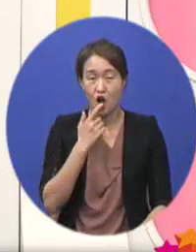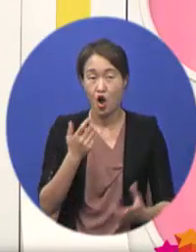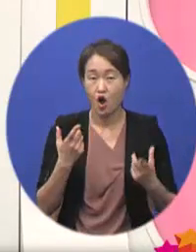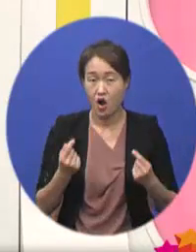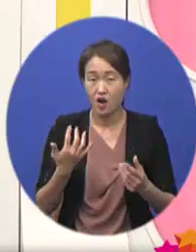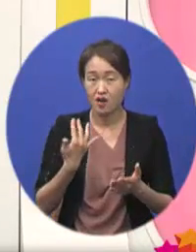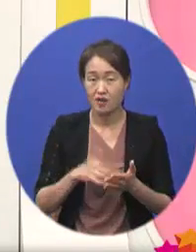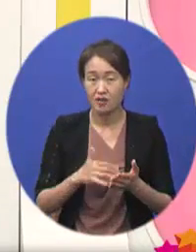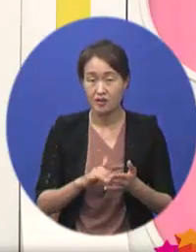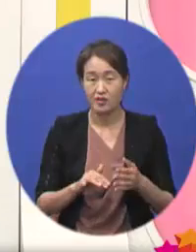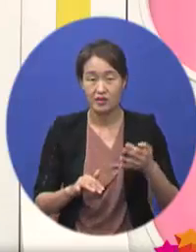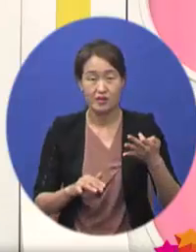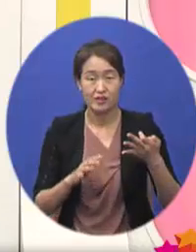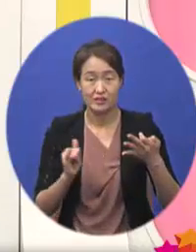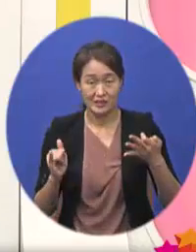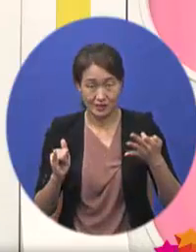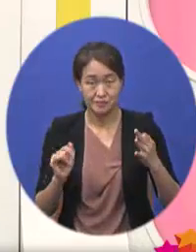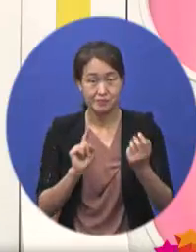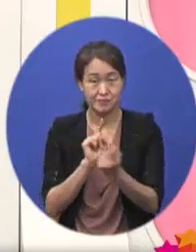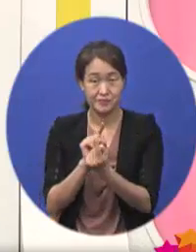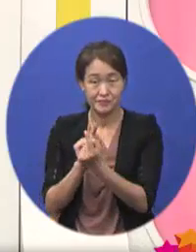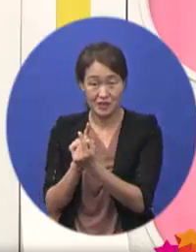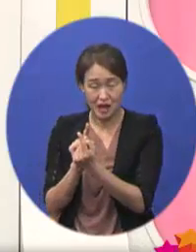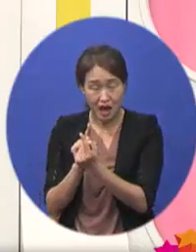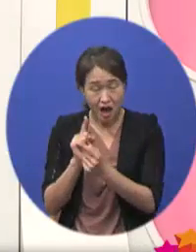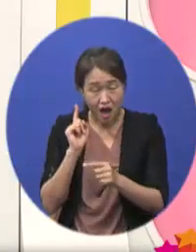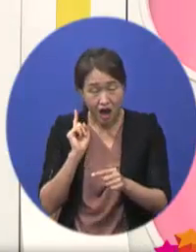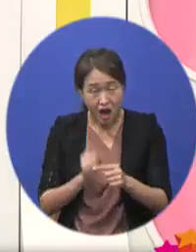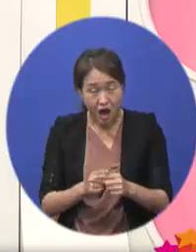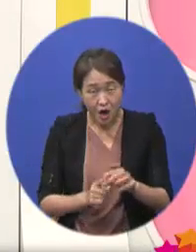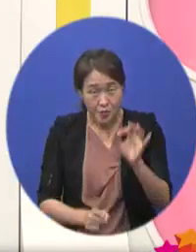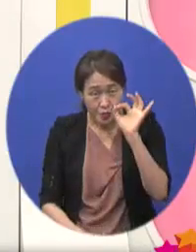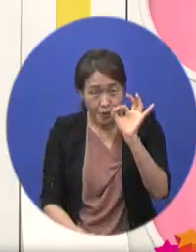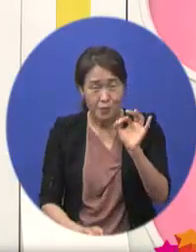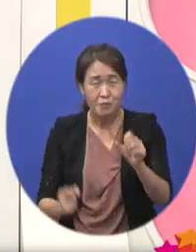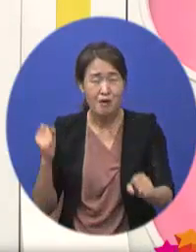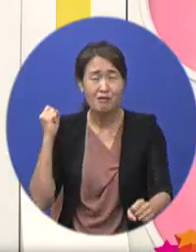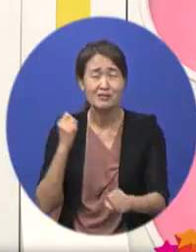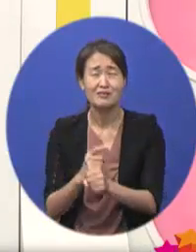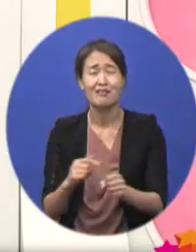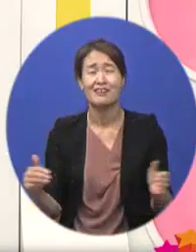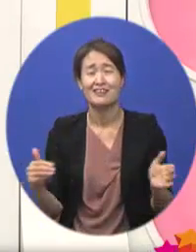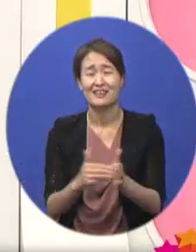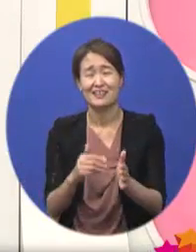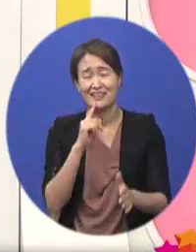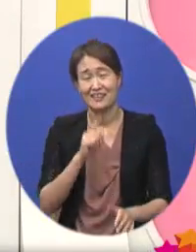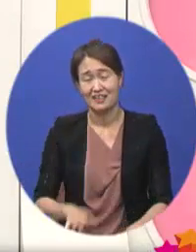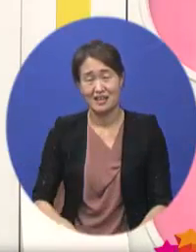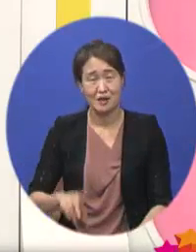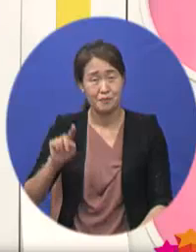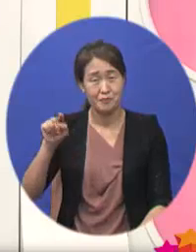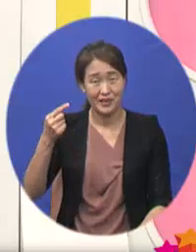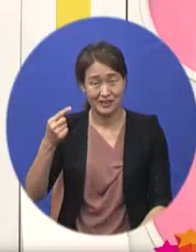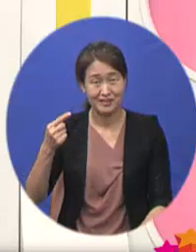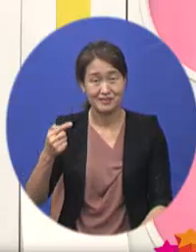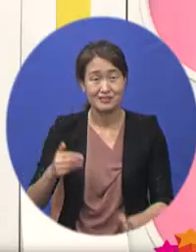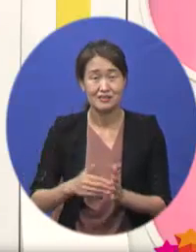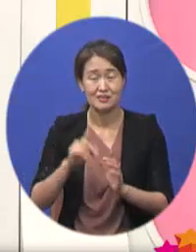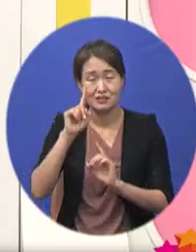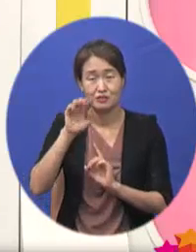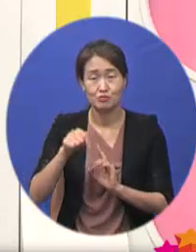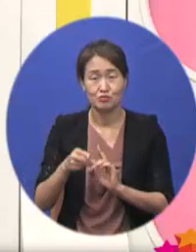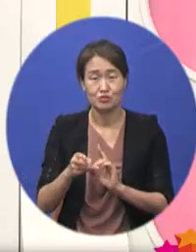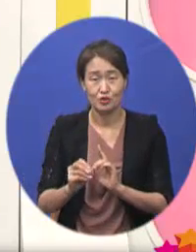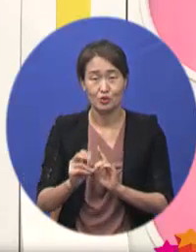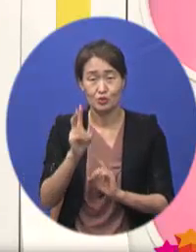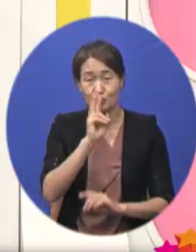이렇게 14분 모두 만나보다 보니까 시간이 후루룩 갔어요. 가네요 100분이. 네. 자, 오늘 2부 역시 네. 노래